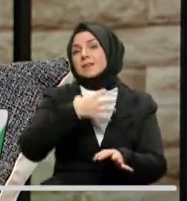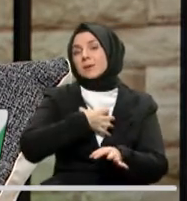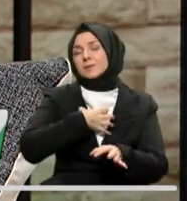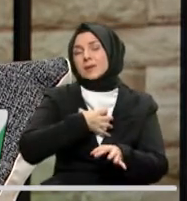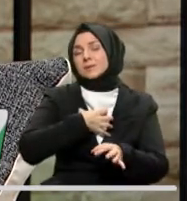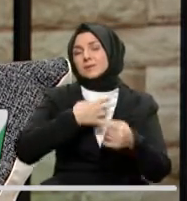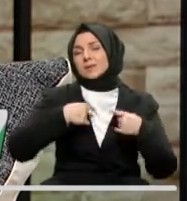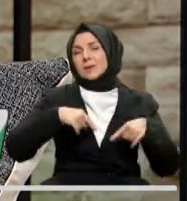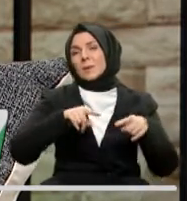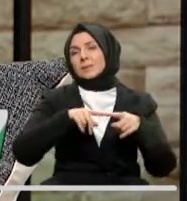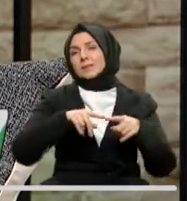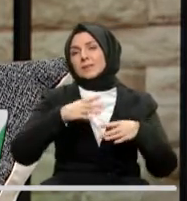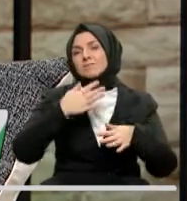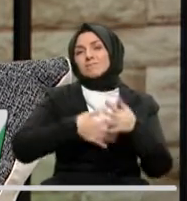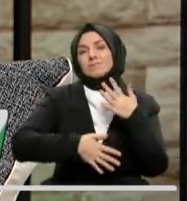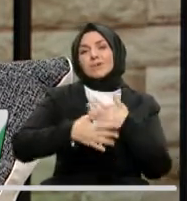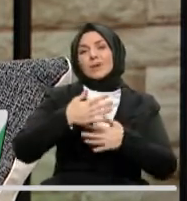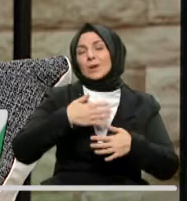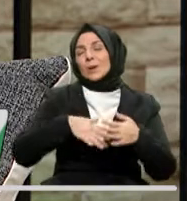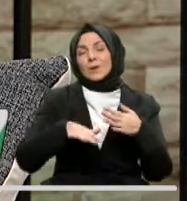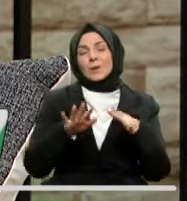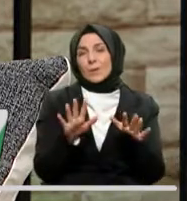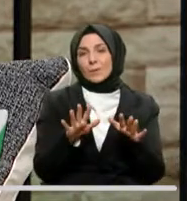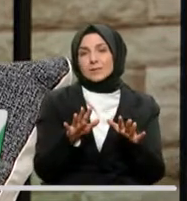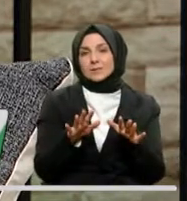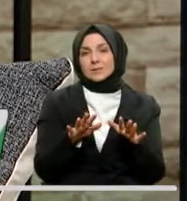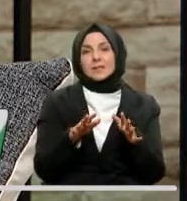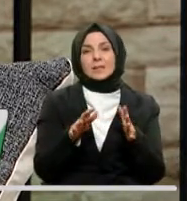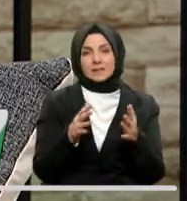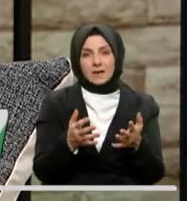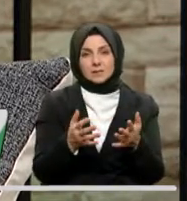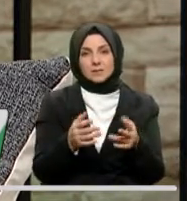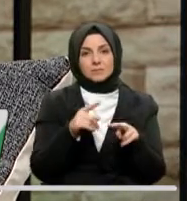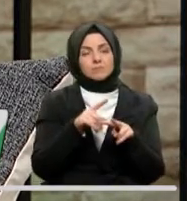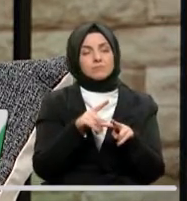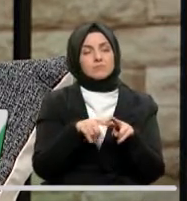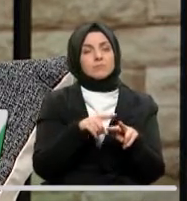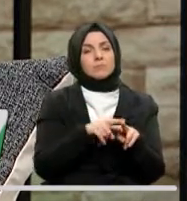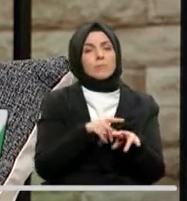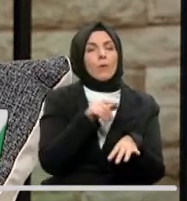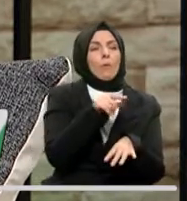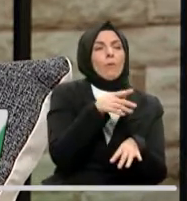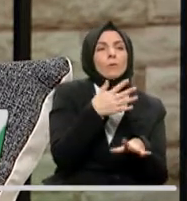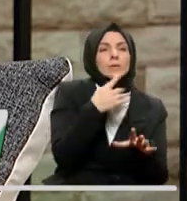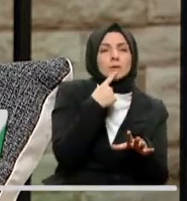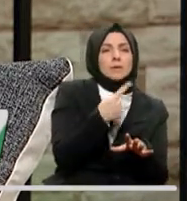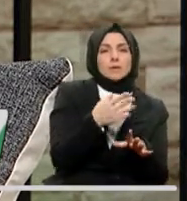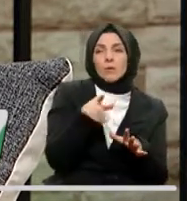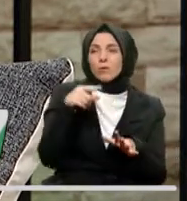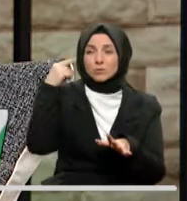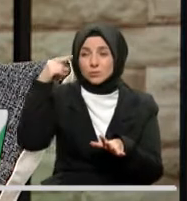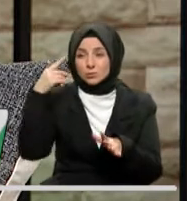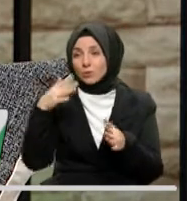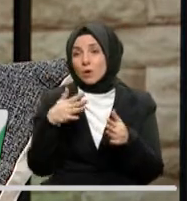Diğer türlü kendi insiyatifi referansın bir kenara bırakıyorum işte Ayşe ne dedi Fatma ne dedi Ali ne düşündüm Mehmet ne